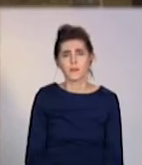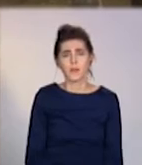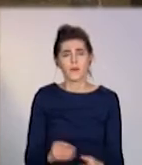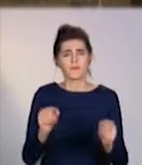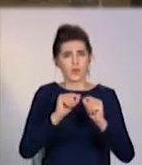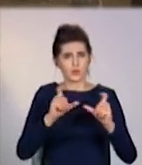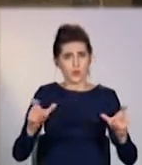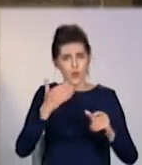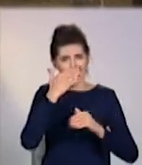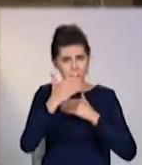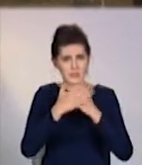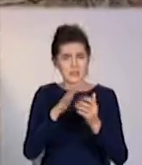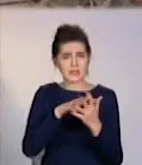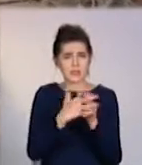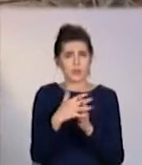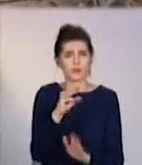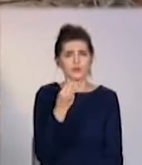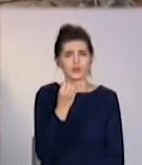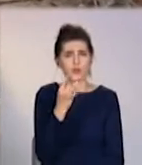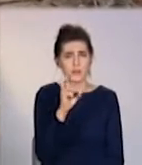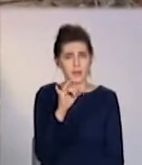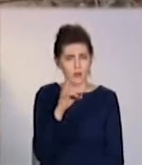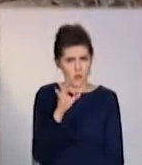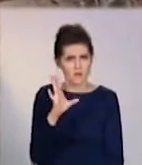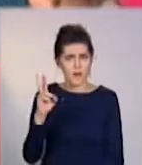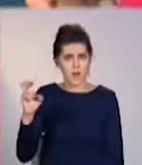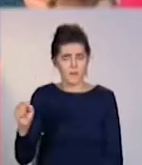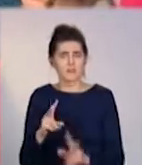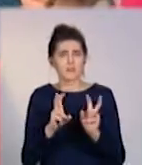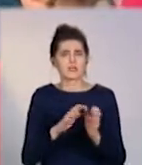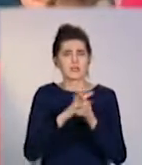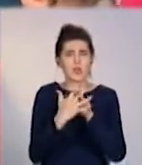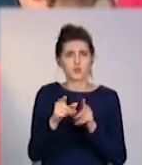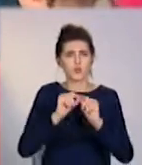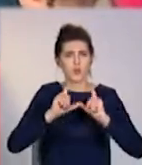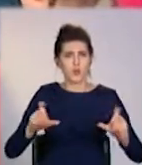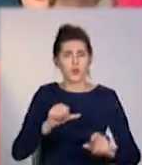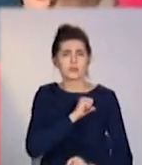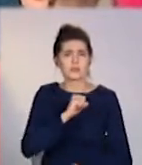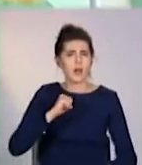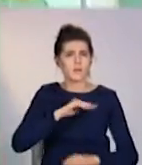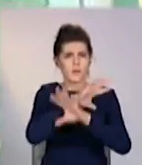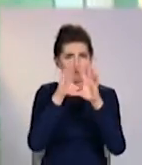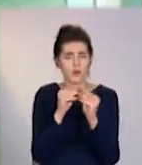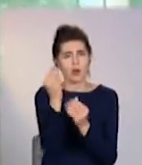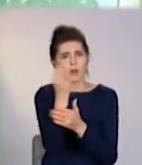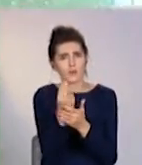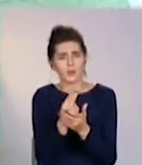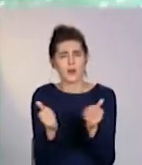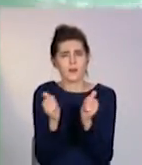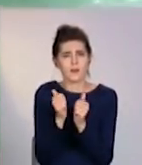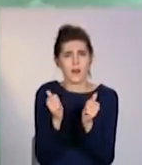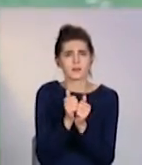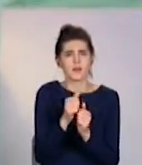Школа у прифронтовій Щербинівці, така, як і сотні інших сільських. Лише одна відмінність – поряд із малюнками –